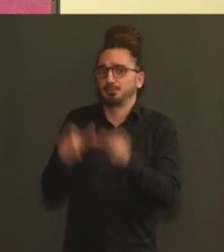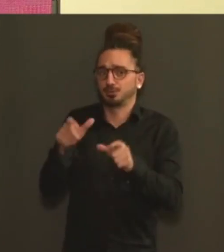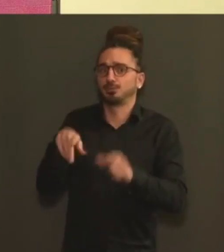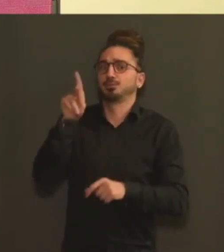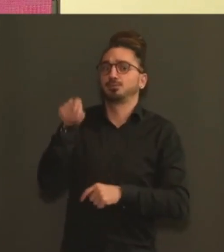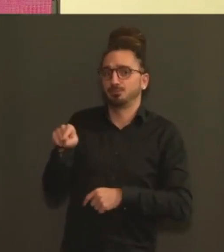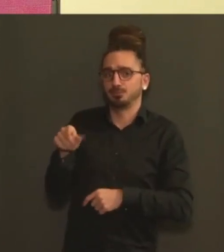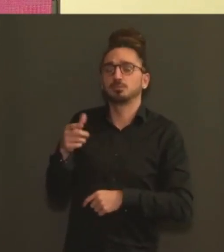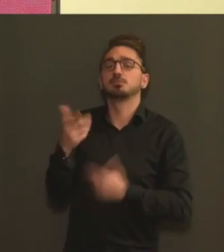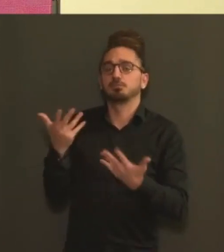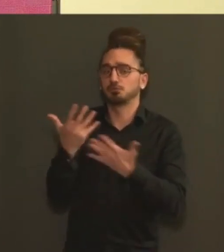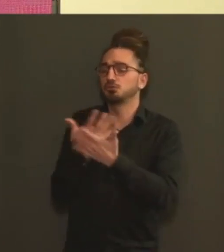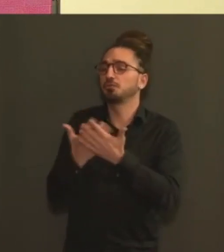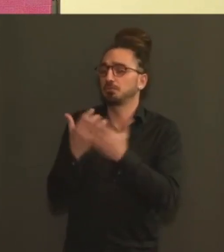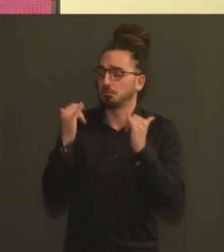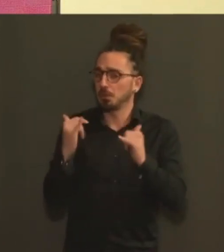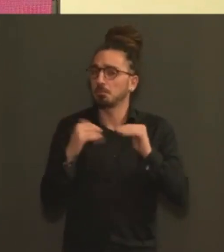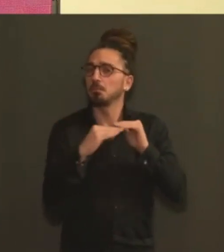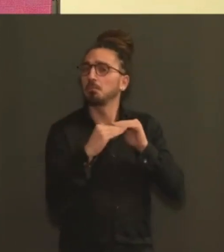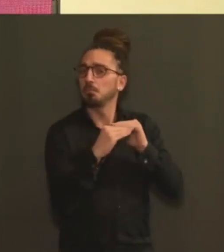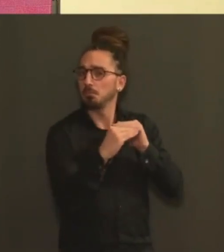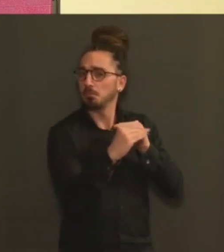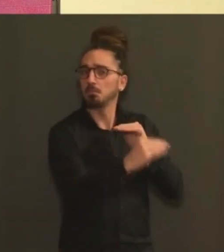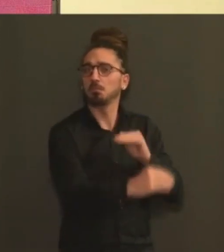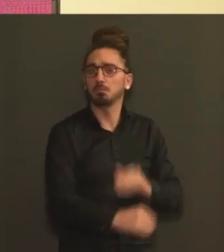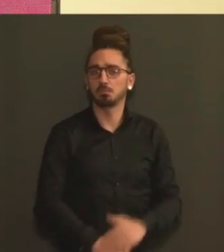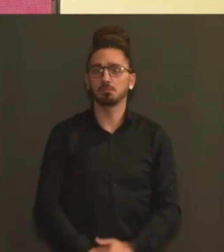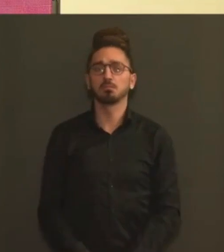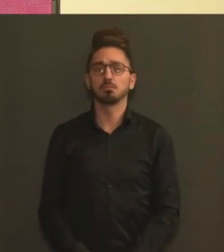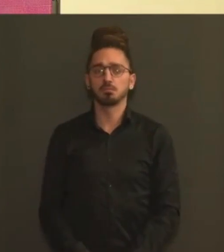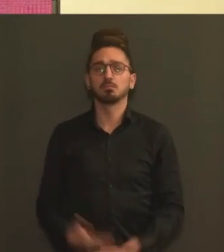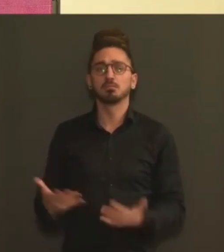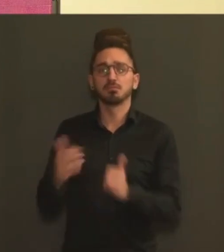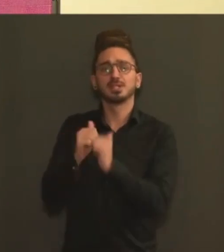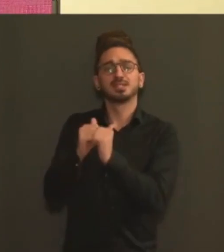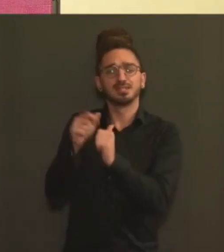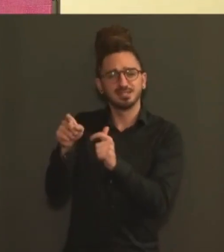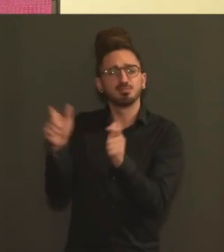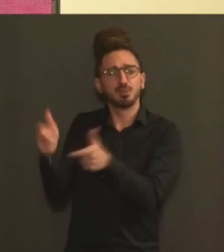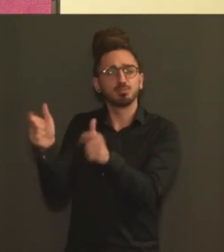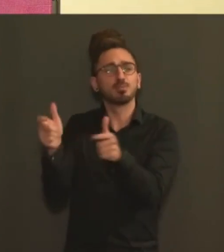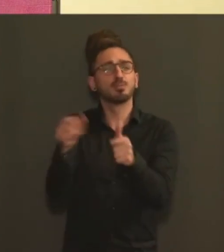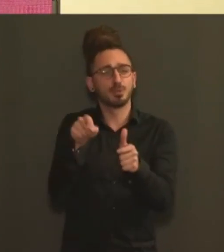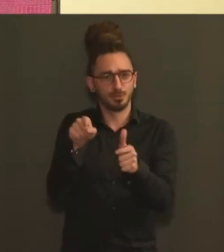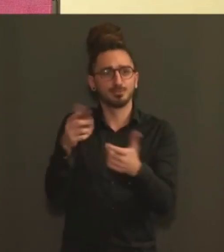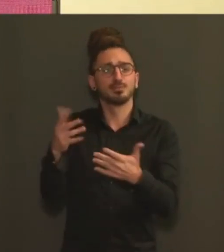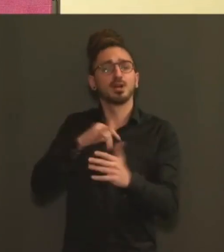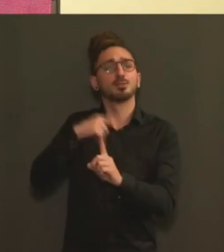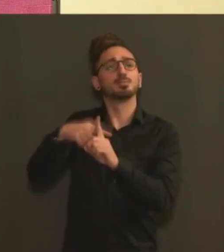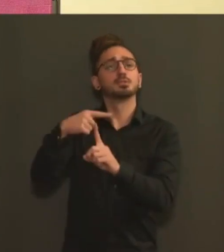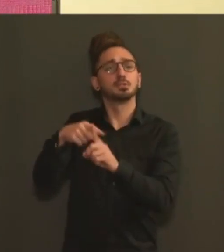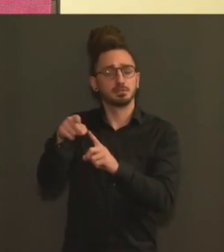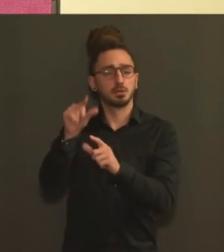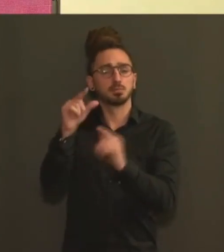à ce niveau-là. Et le pourcentage de tests positifs continue de diminuer légèrement, mais de